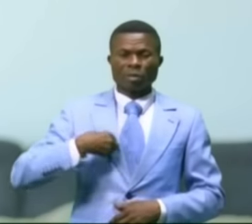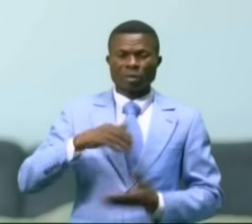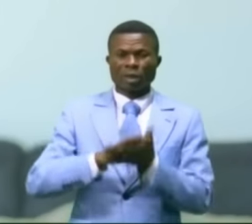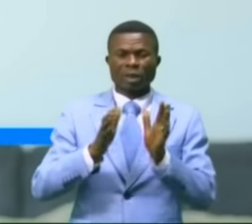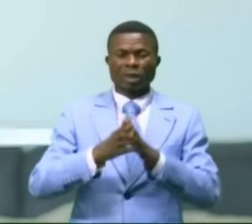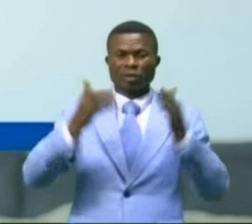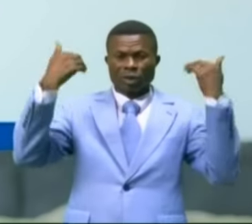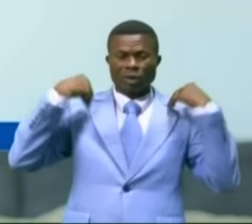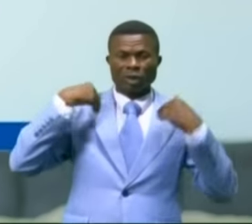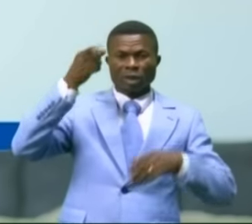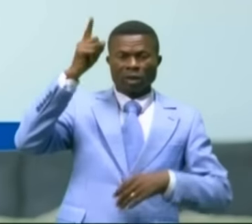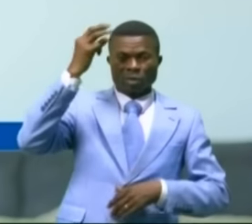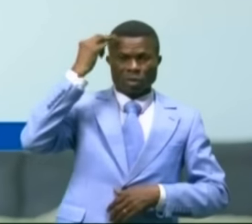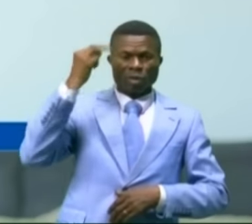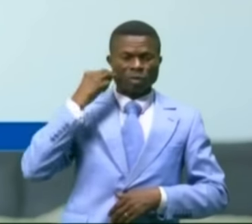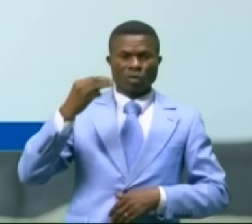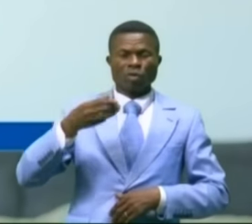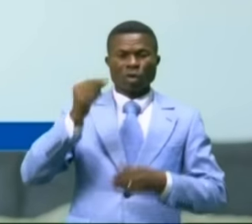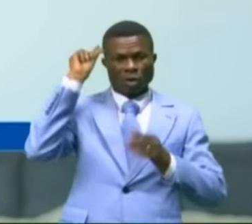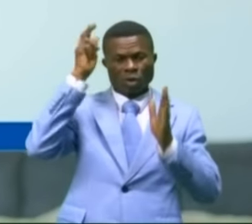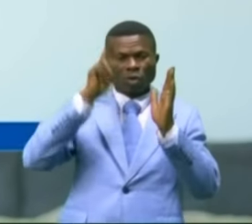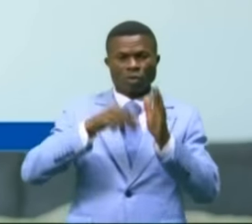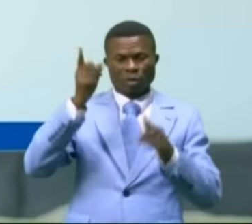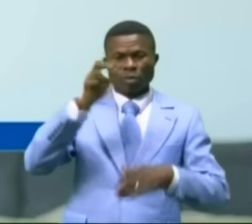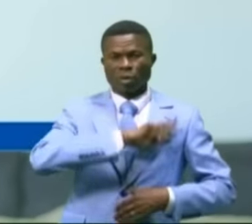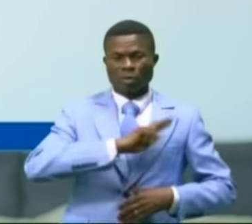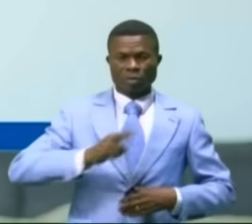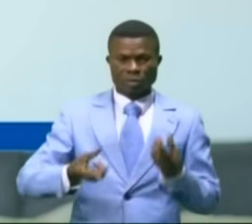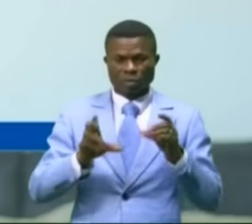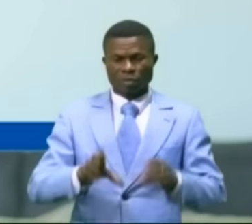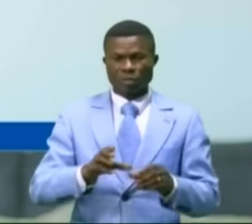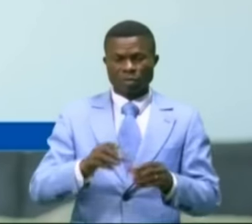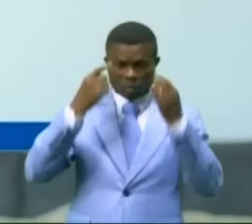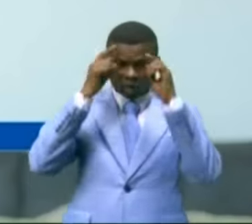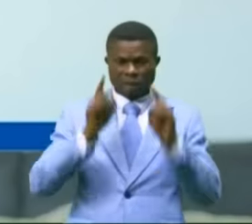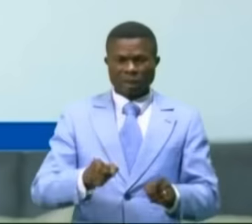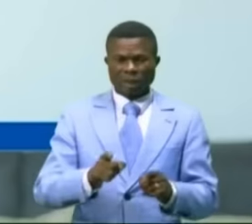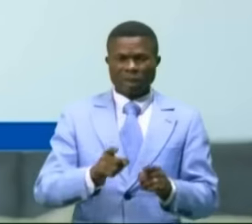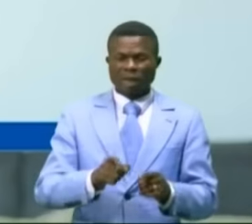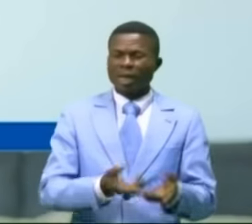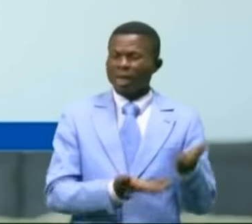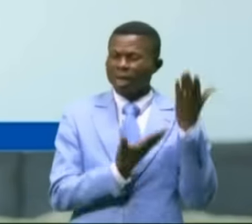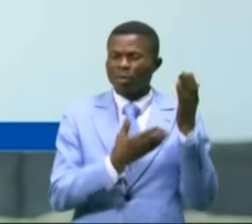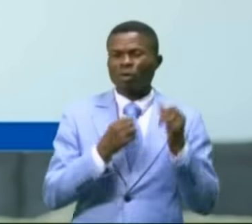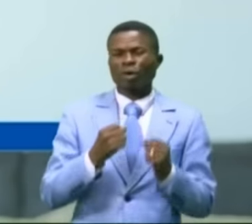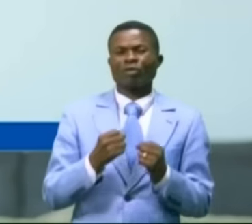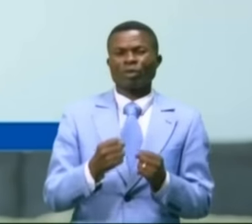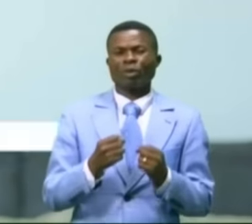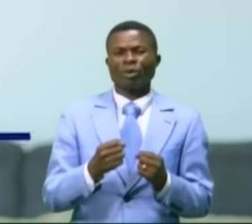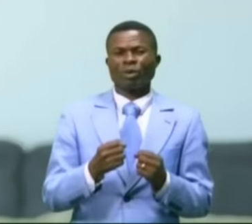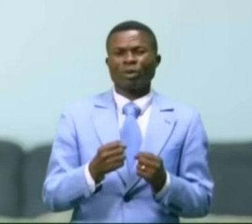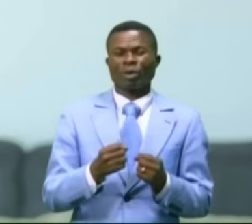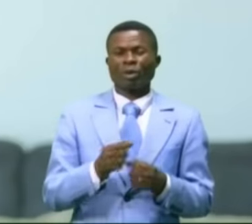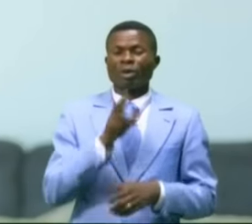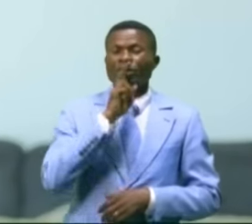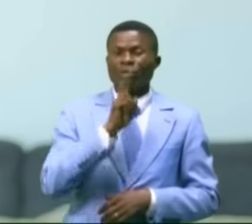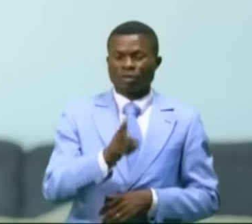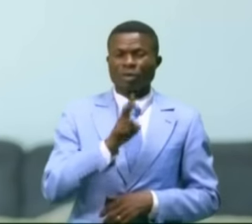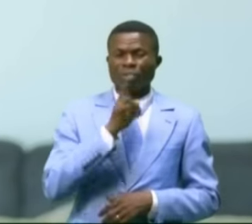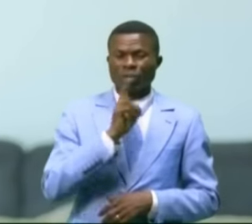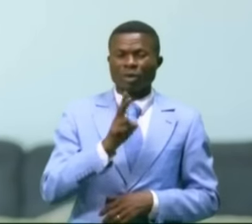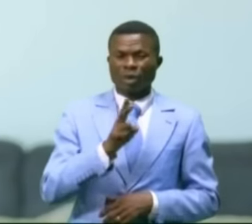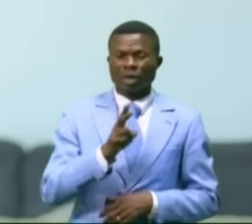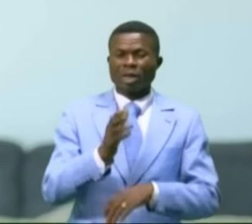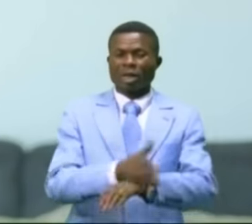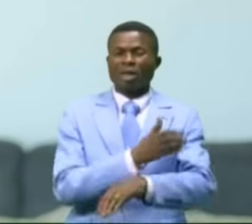du gouvernement de la RDC. Cette décision qui est par ailleurs très audacieuse est vraiment un grand